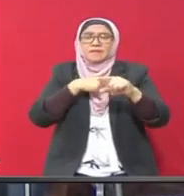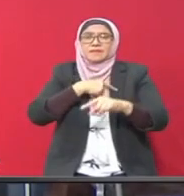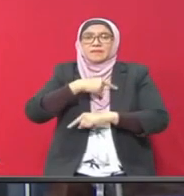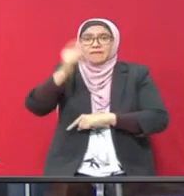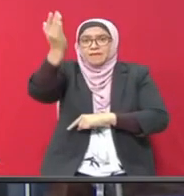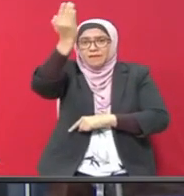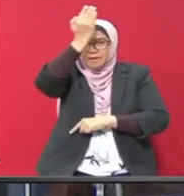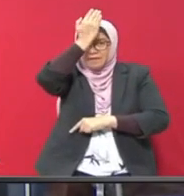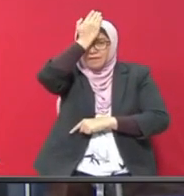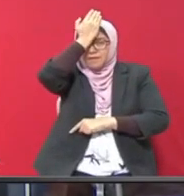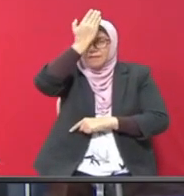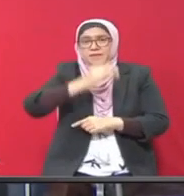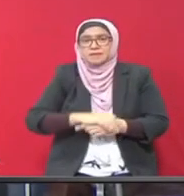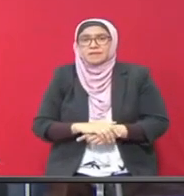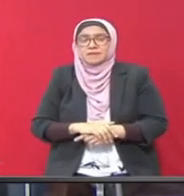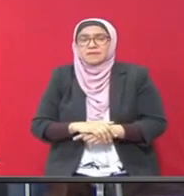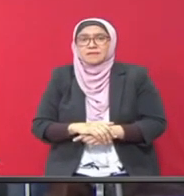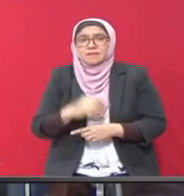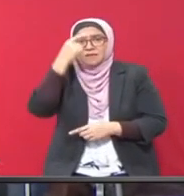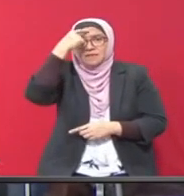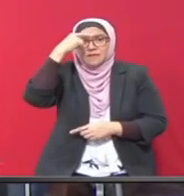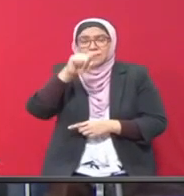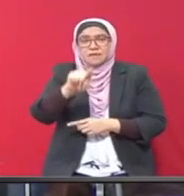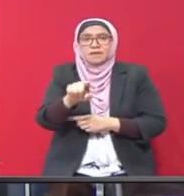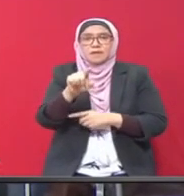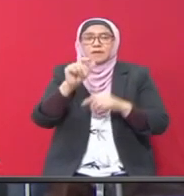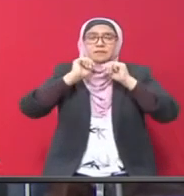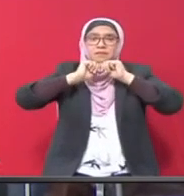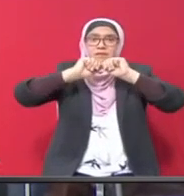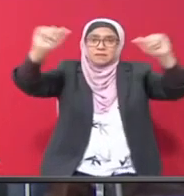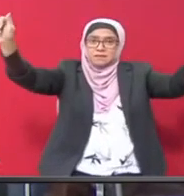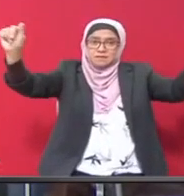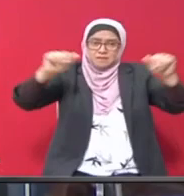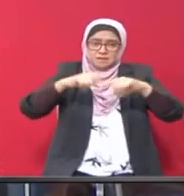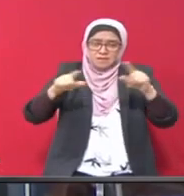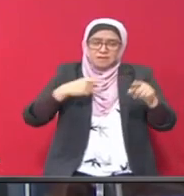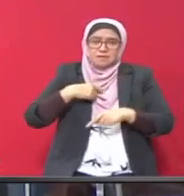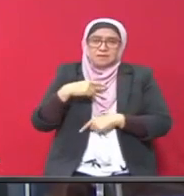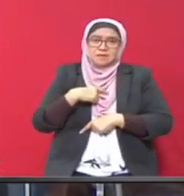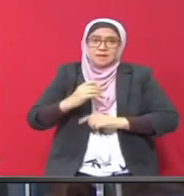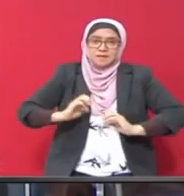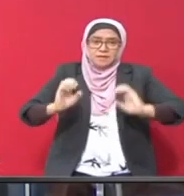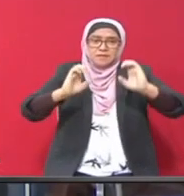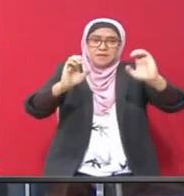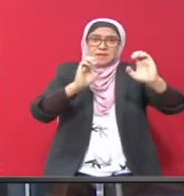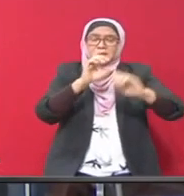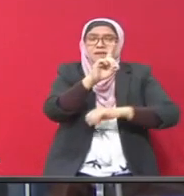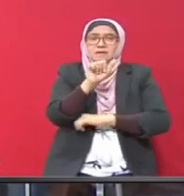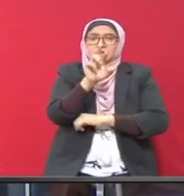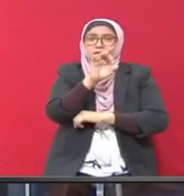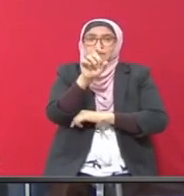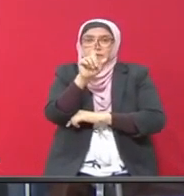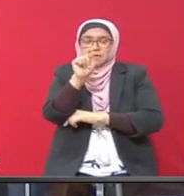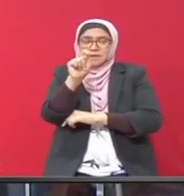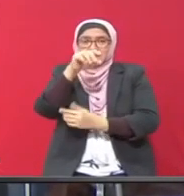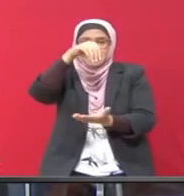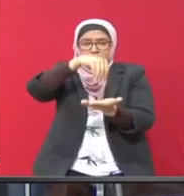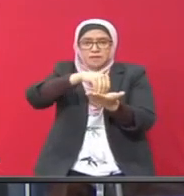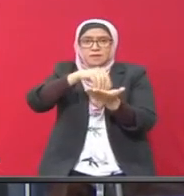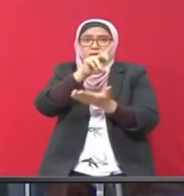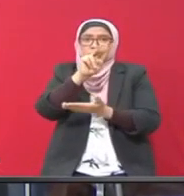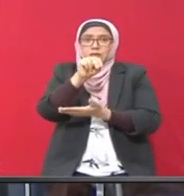Baginda yang di-pertuan agung bagi mengistirahatkan darurat di dunia bogaya